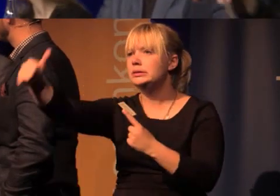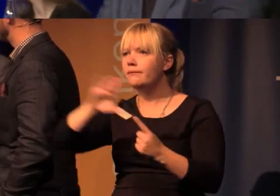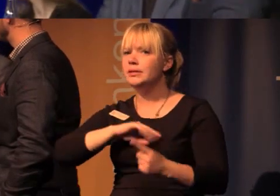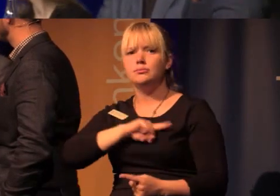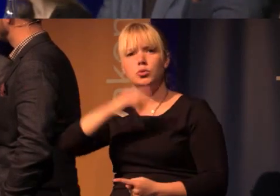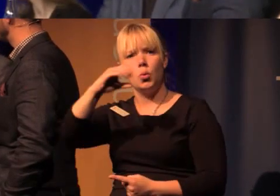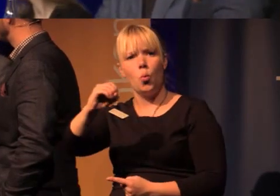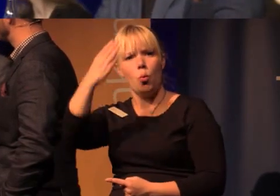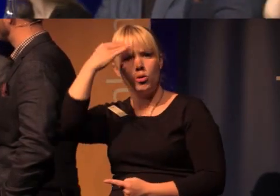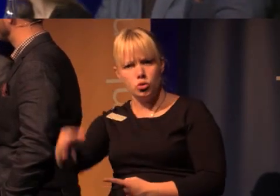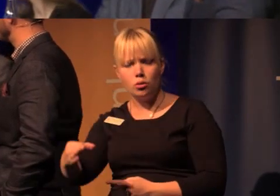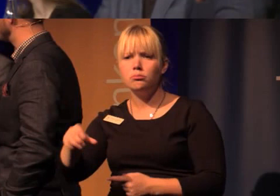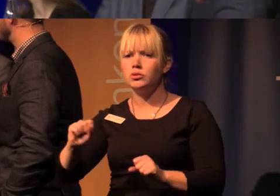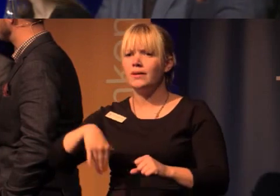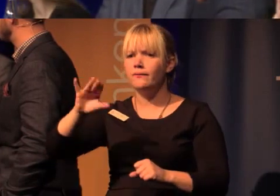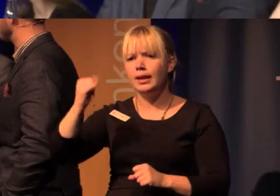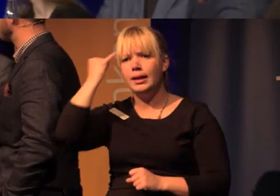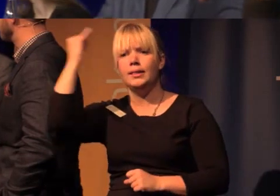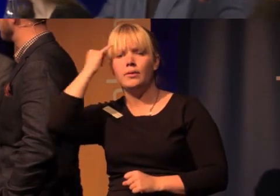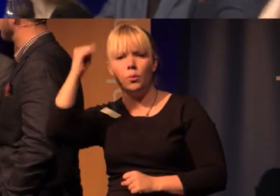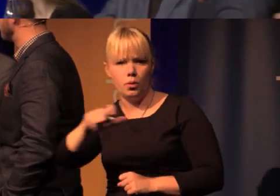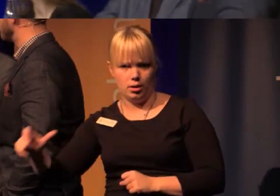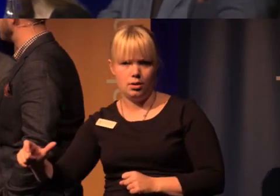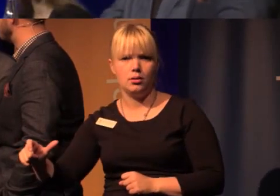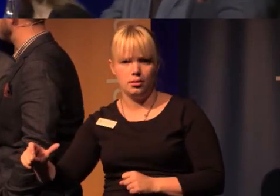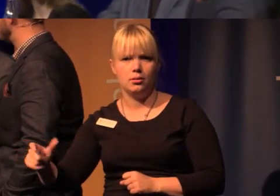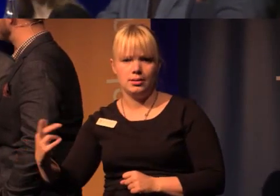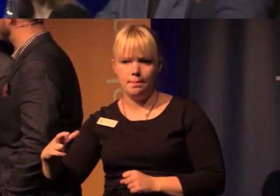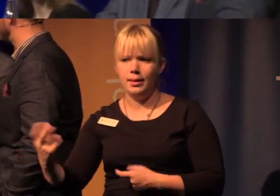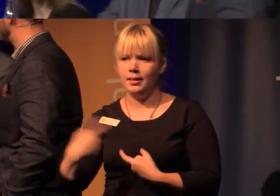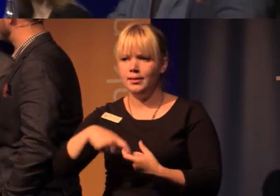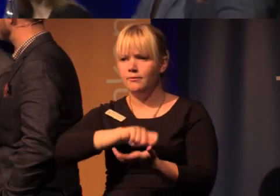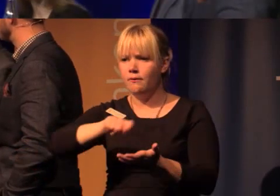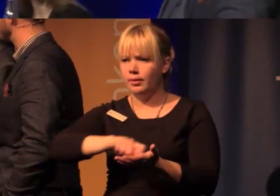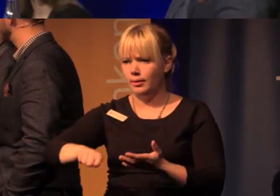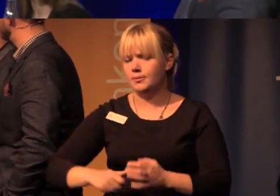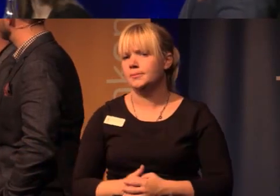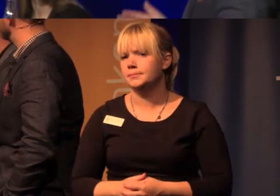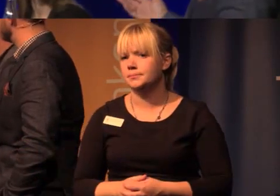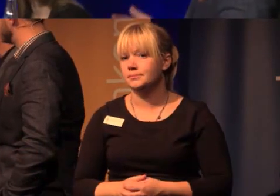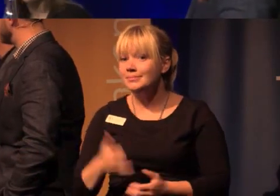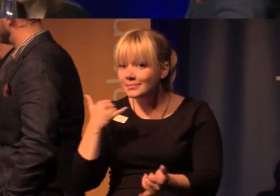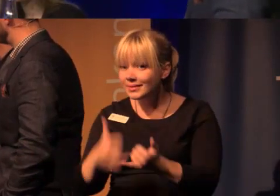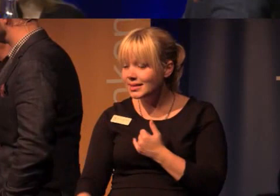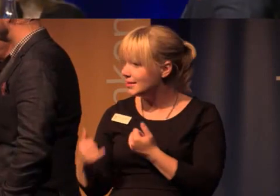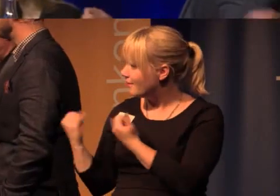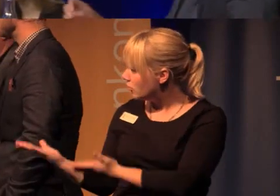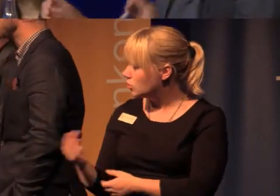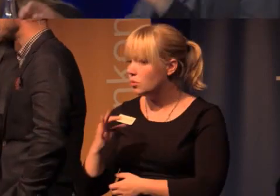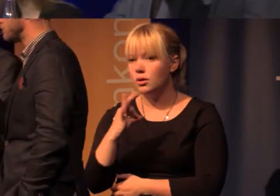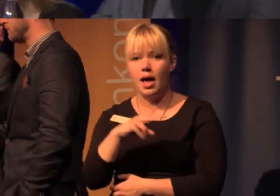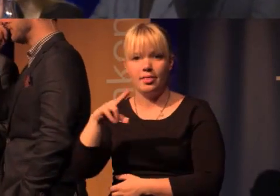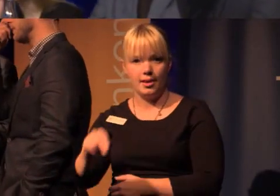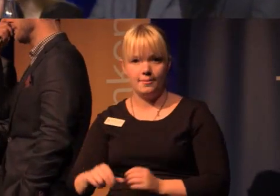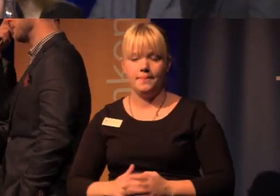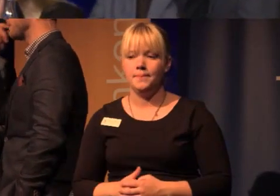behöver fler typer av inkubatorer, till exempel för kulturskapare. Tack så mycket. Sist ut, varsågod Hanna. Tack